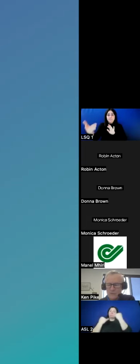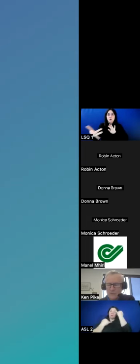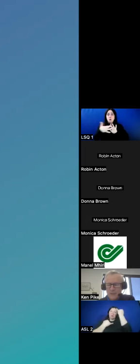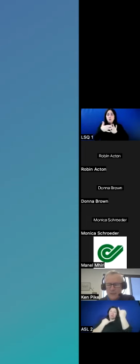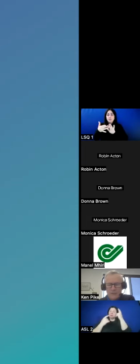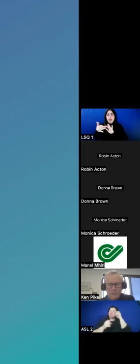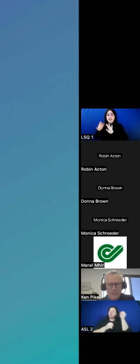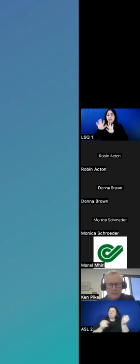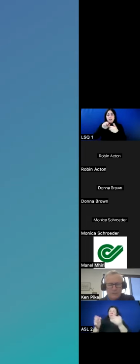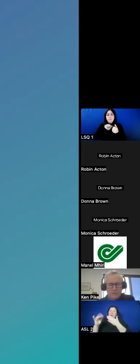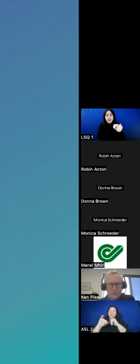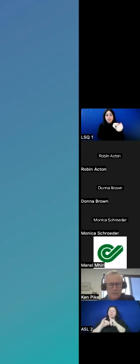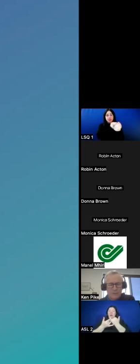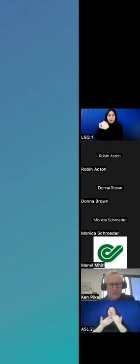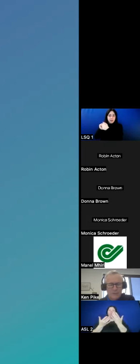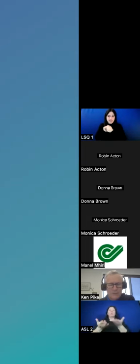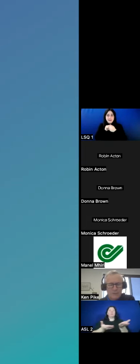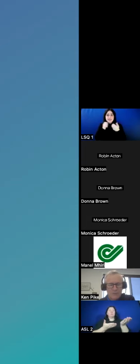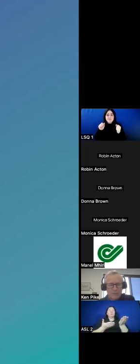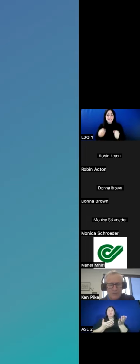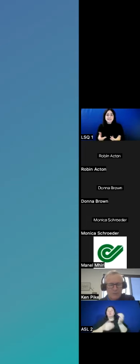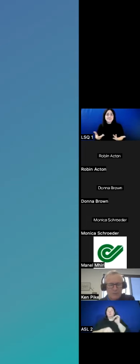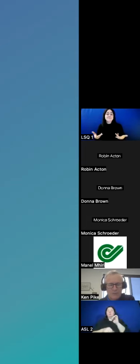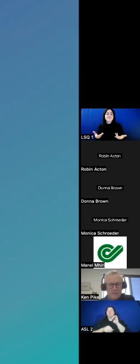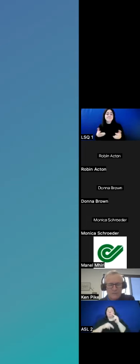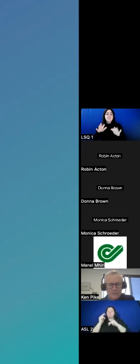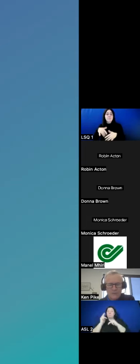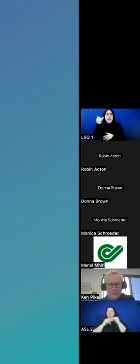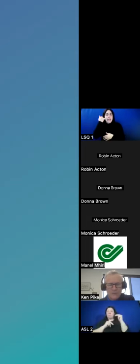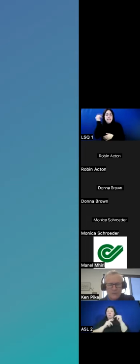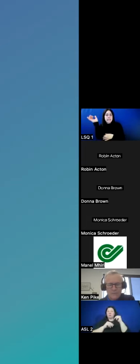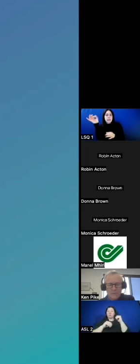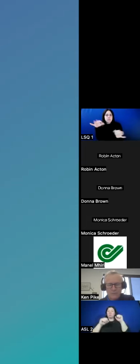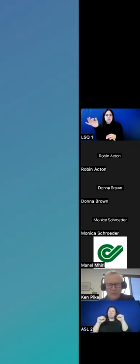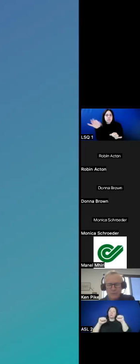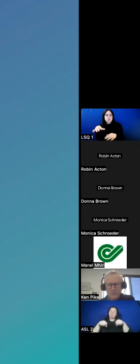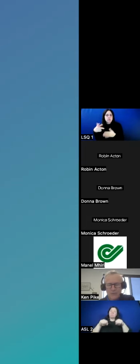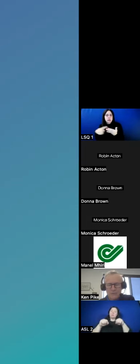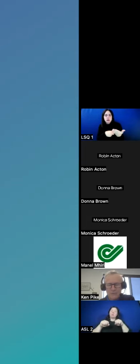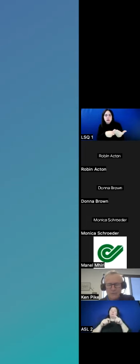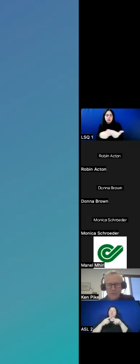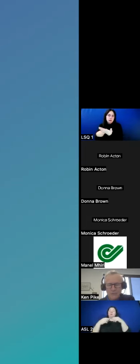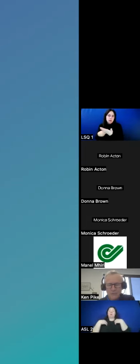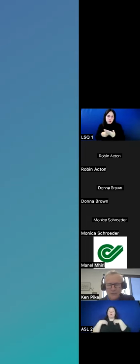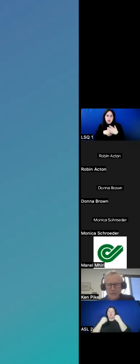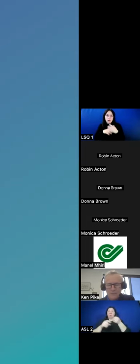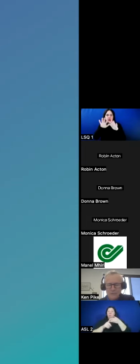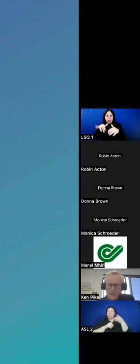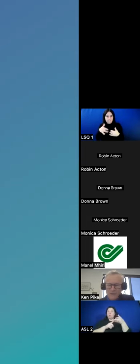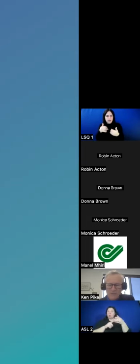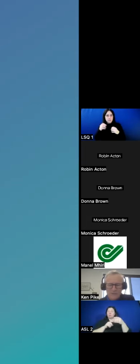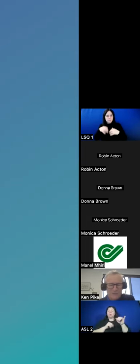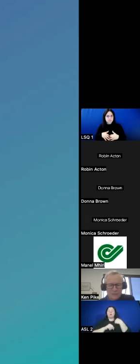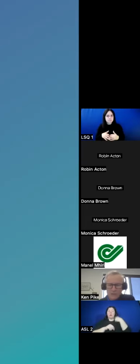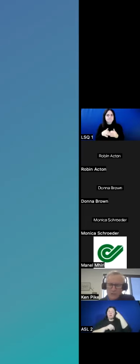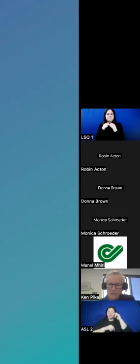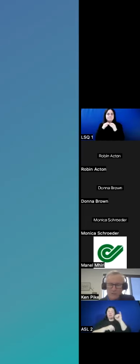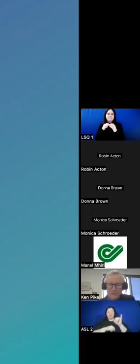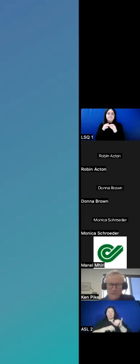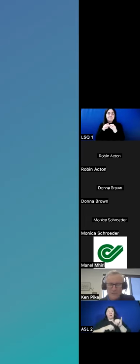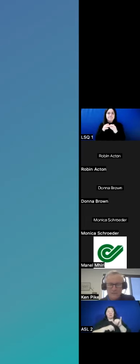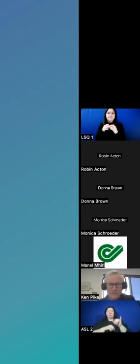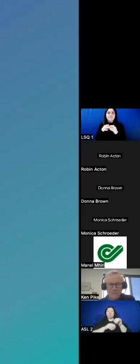ensemble pour arriver à trouver des idées, des solutions pour bâtir la capacité auprès des